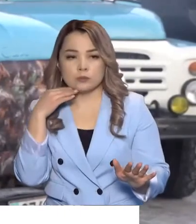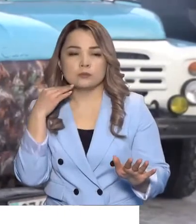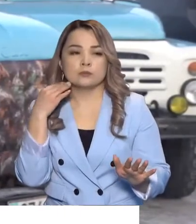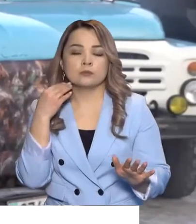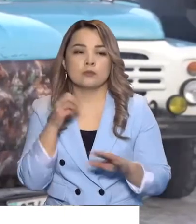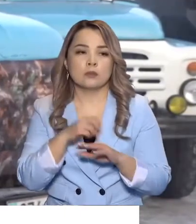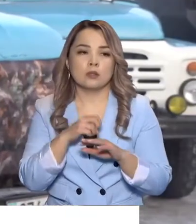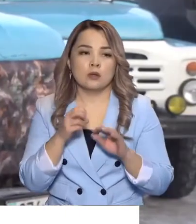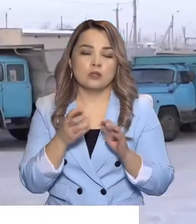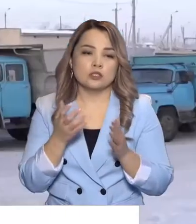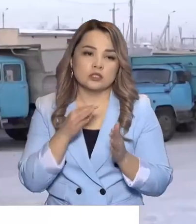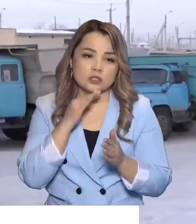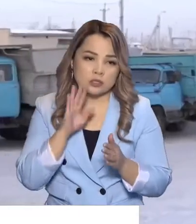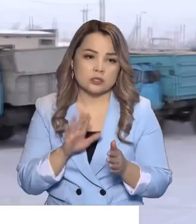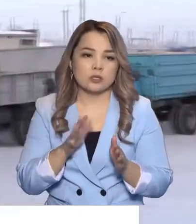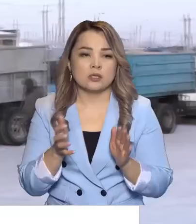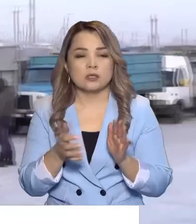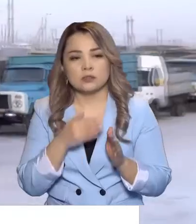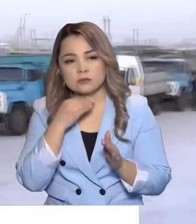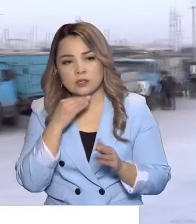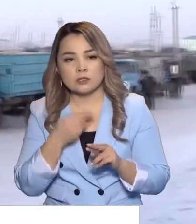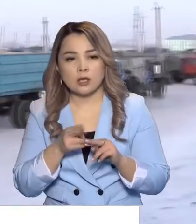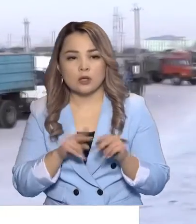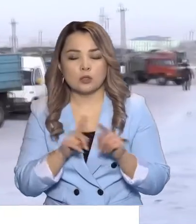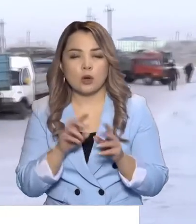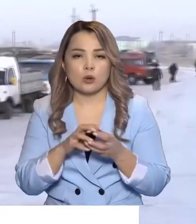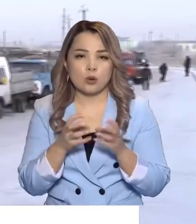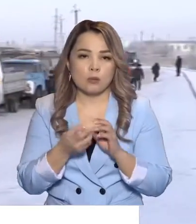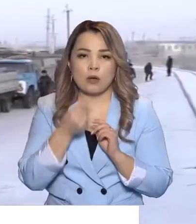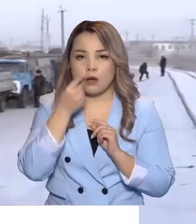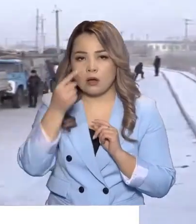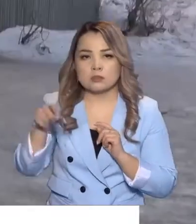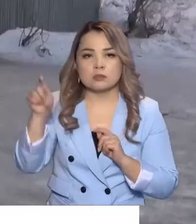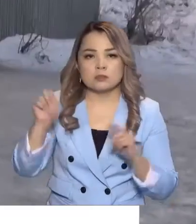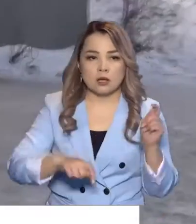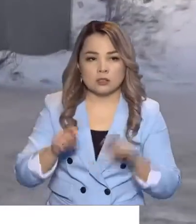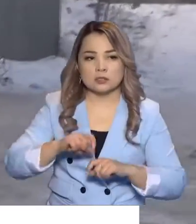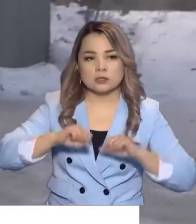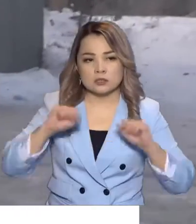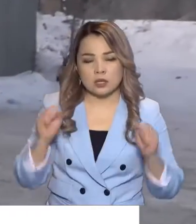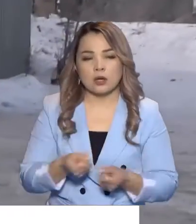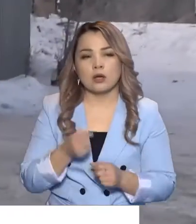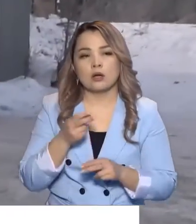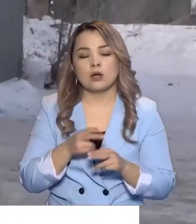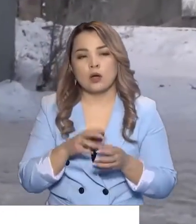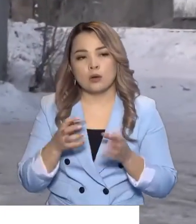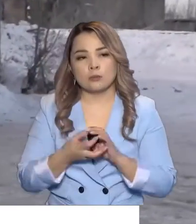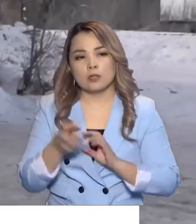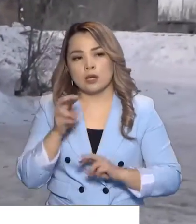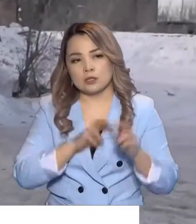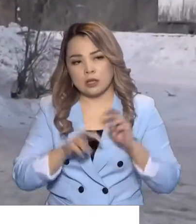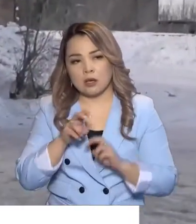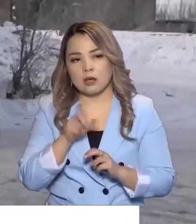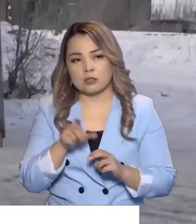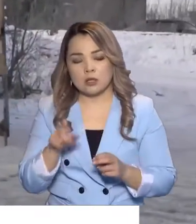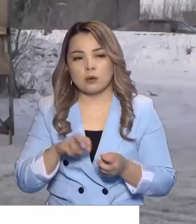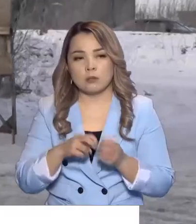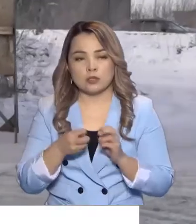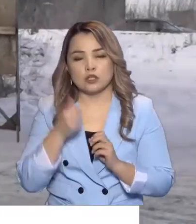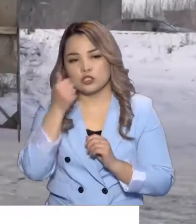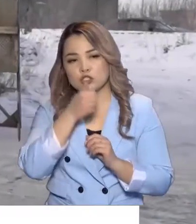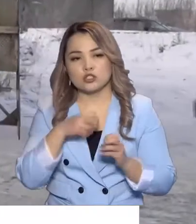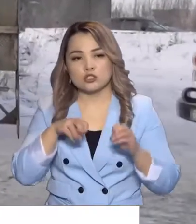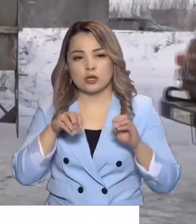Бүгін жете ме, жетпейм ме? Көмір іздеп алыс аудандардан келгендер де бар. Қыс ортасында қатты отын таппай сабылған жұрт мәселенің жылдар